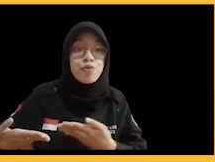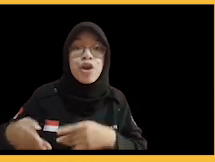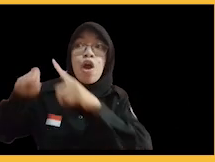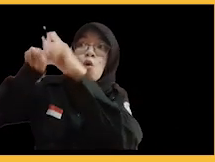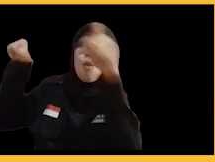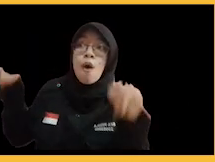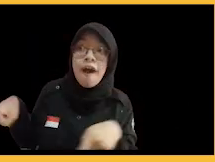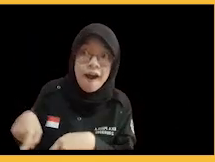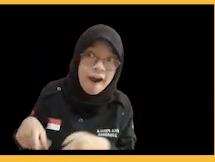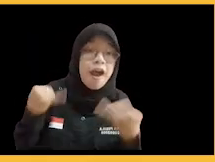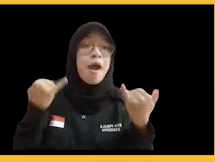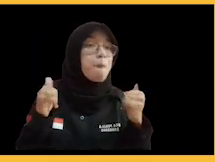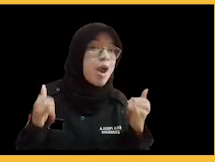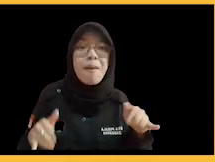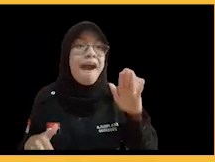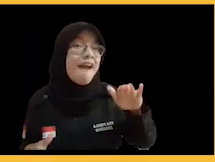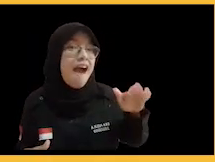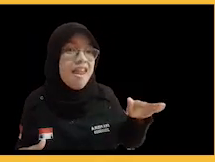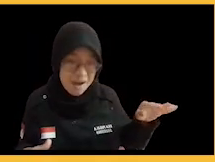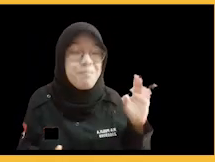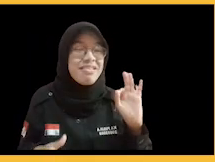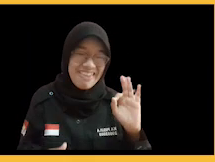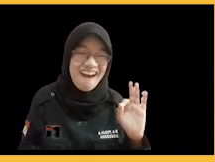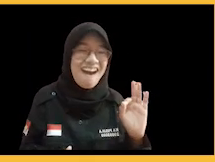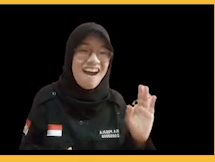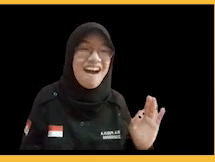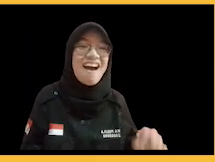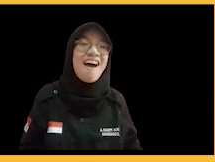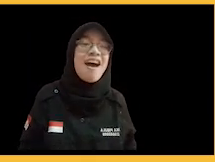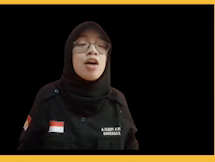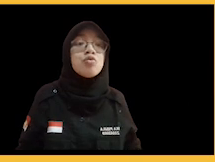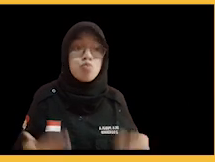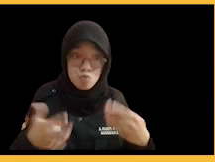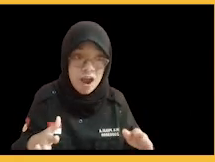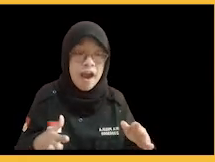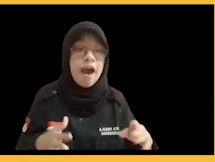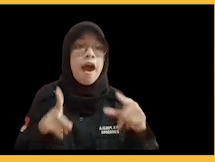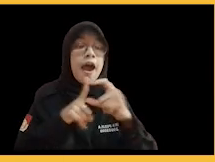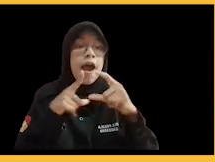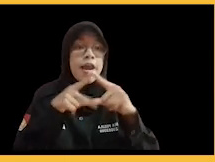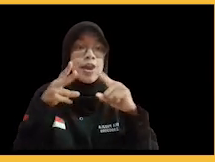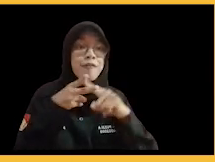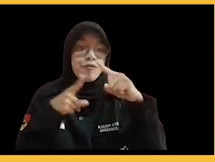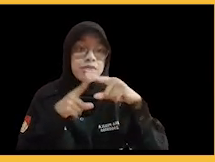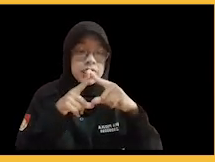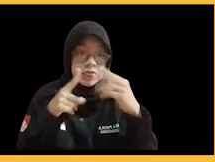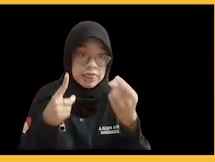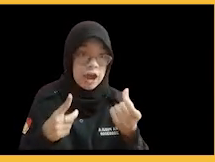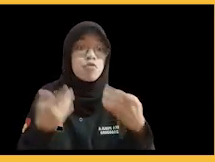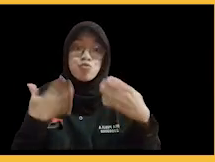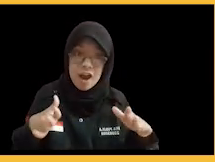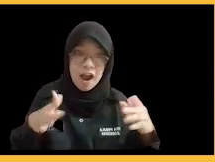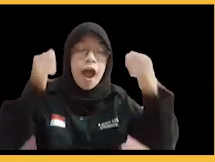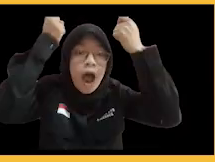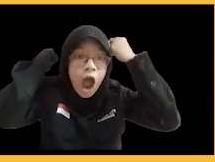ruang laktasi bagi ibu menyusui dan ruang bermain anak yang dapat dimanfaatkan. Setelah mendaftar di